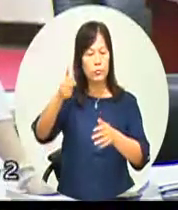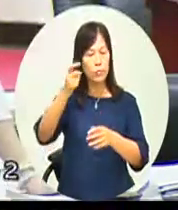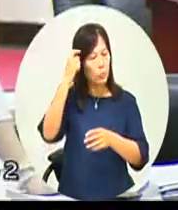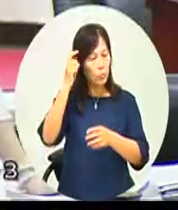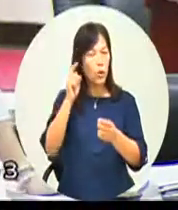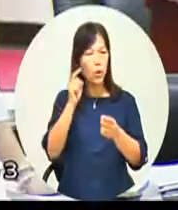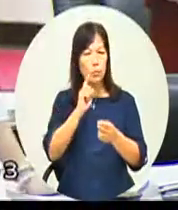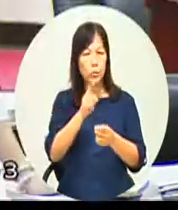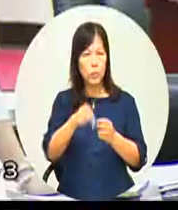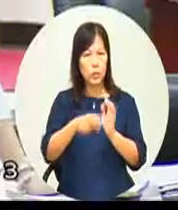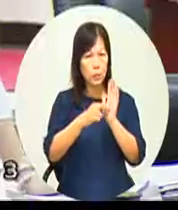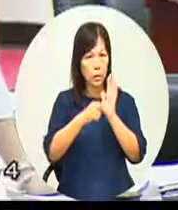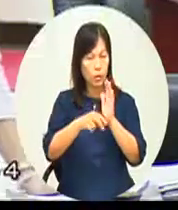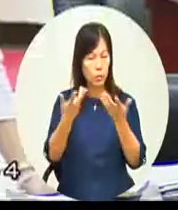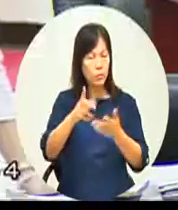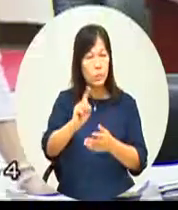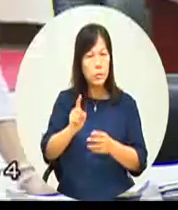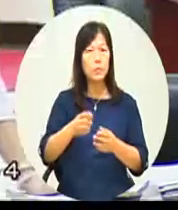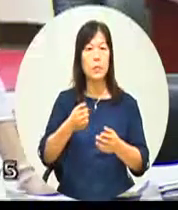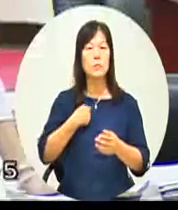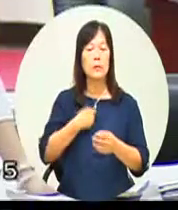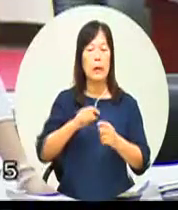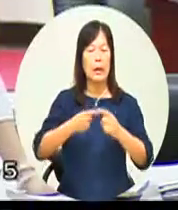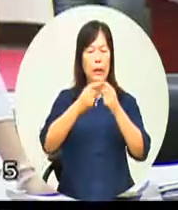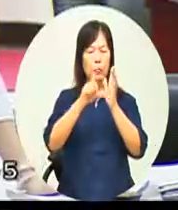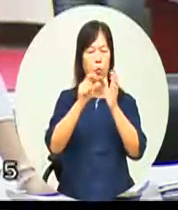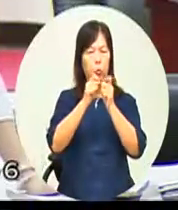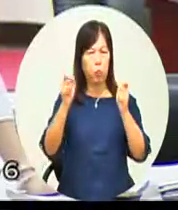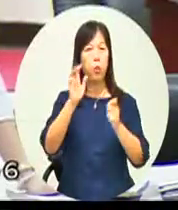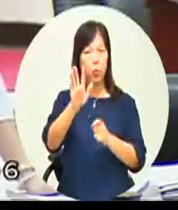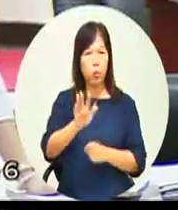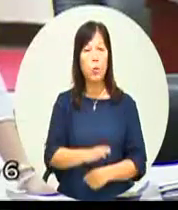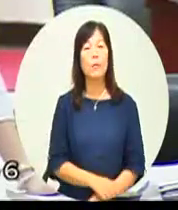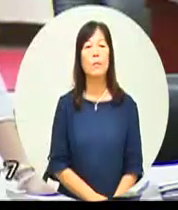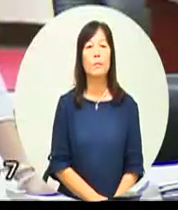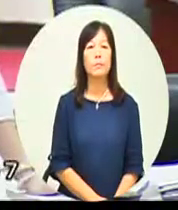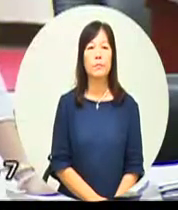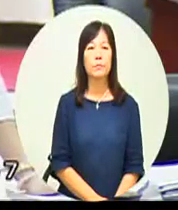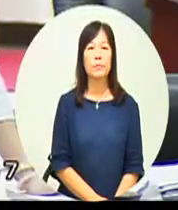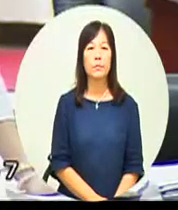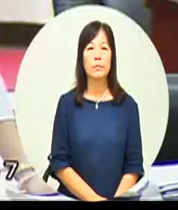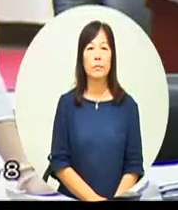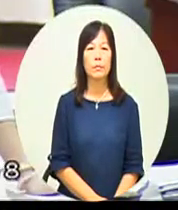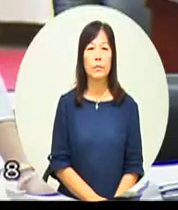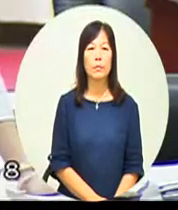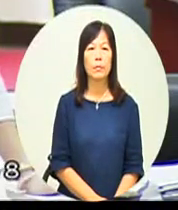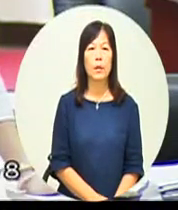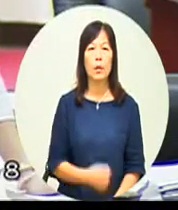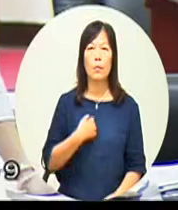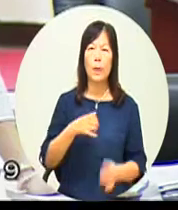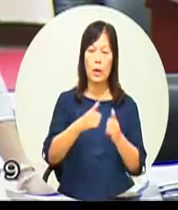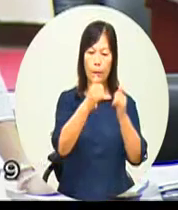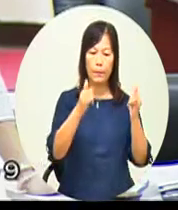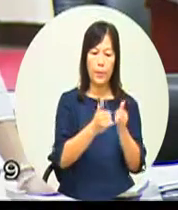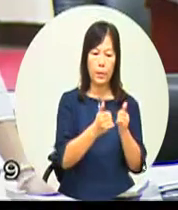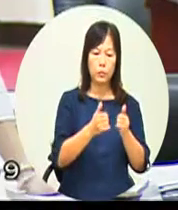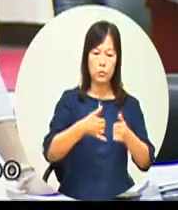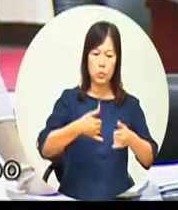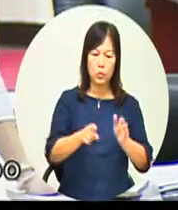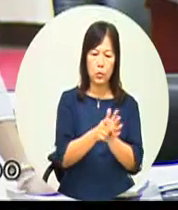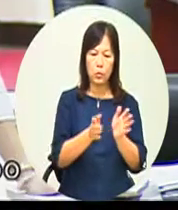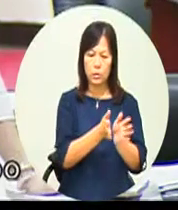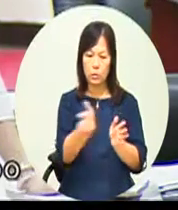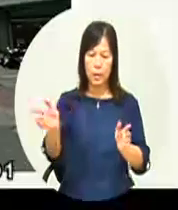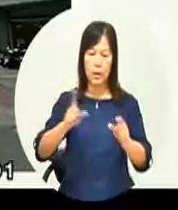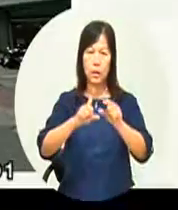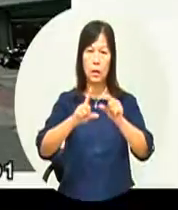这个问题，因为这个问题其实争议很久了。那在我们民族路右转大中路，